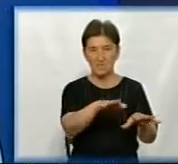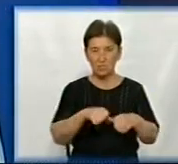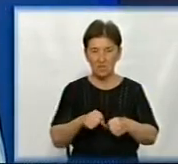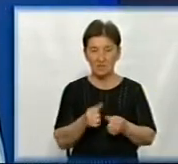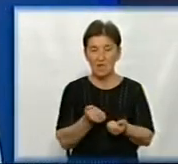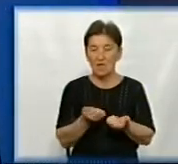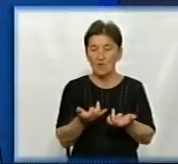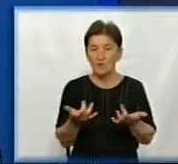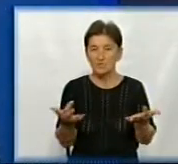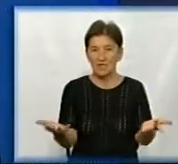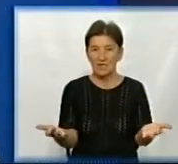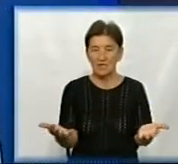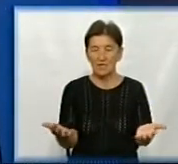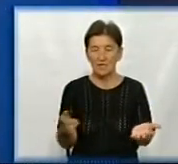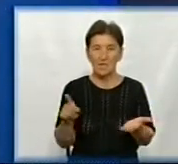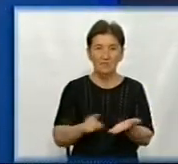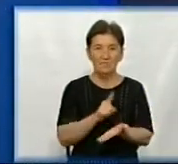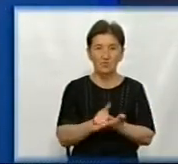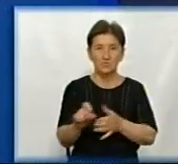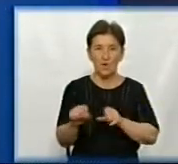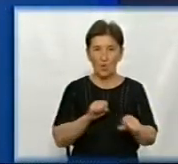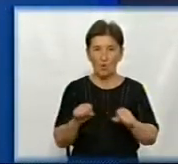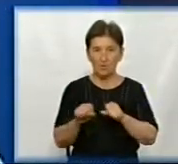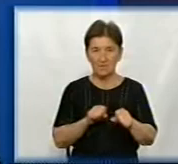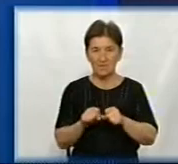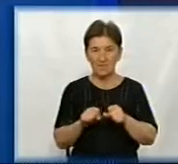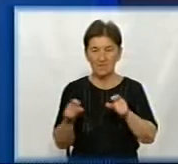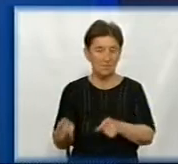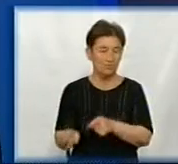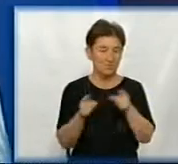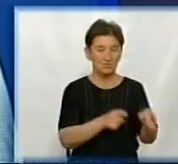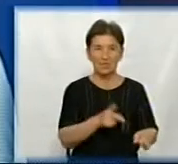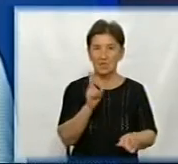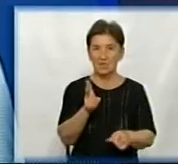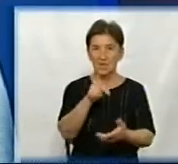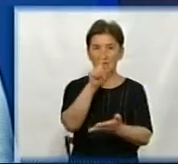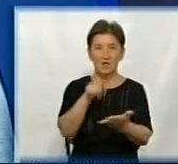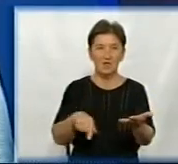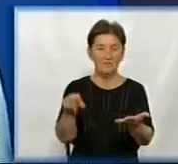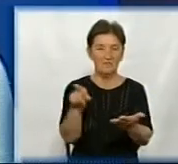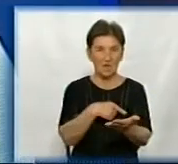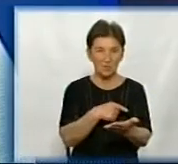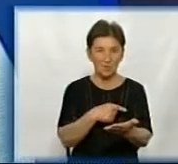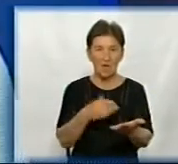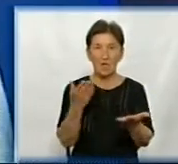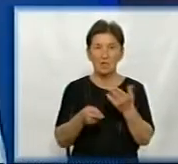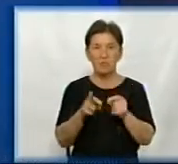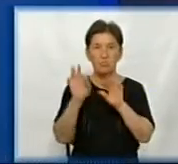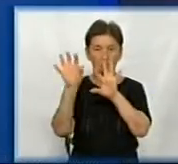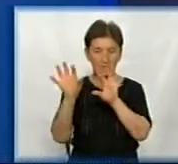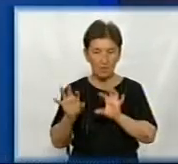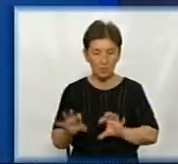оскільки функції управління перейшли вже до ліквідатора, да, який діє суто по закону,